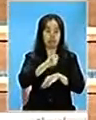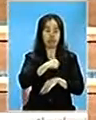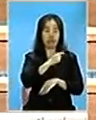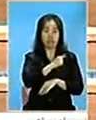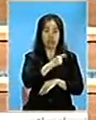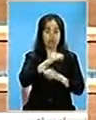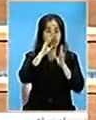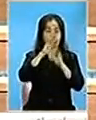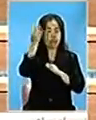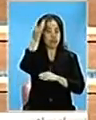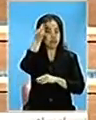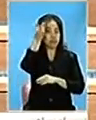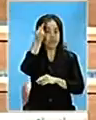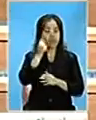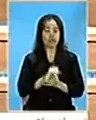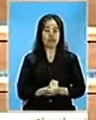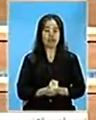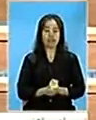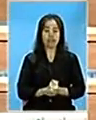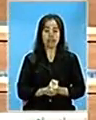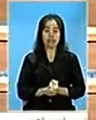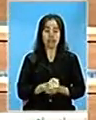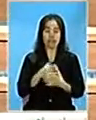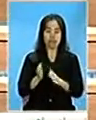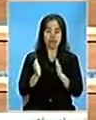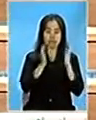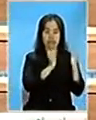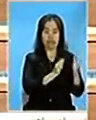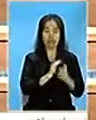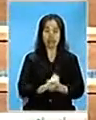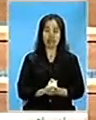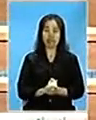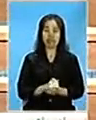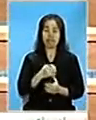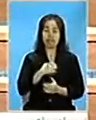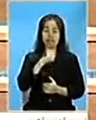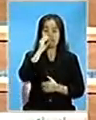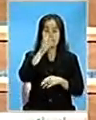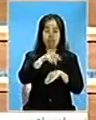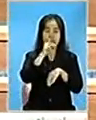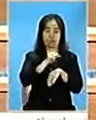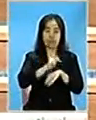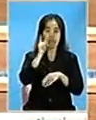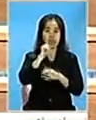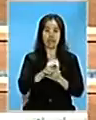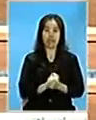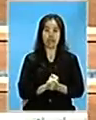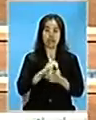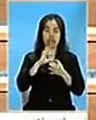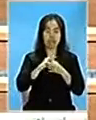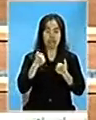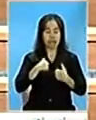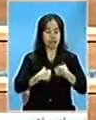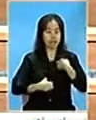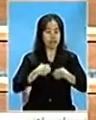ไปคิดเถอะครับนอกจากนี้ท่านประธานครับอยากกราบเรียนท่านประธานในเรื่องอีกเรื่องหนึ่งเป็นเรื่องที่คา